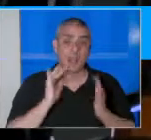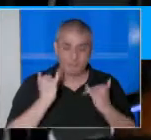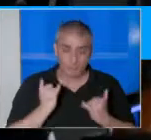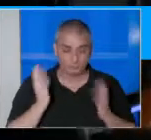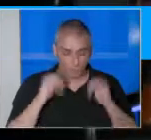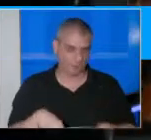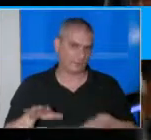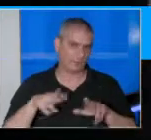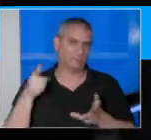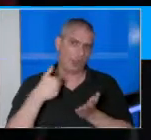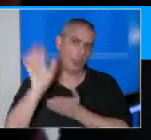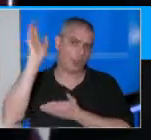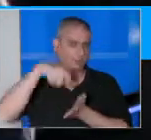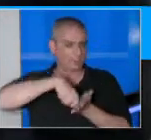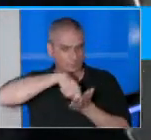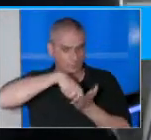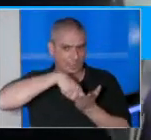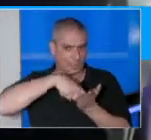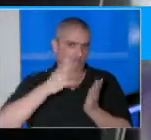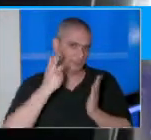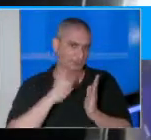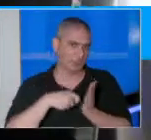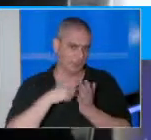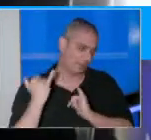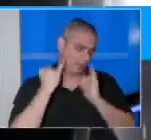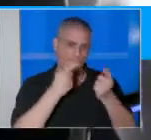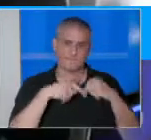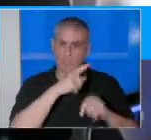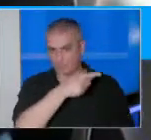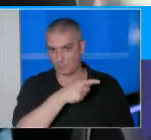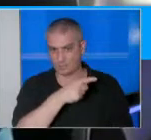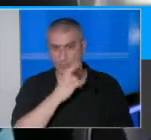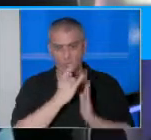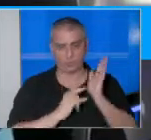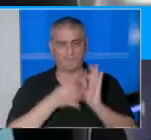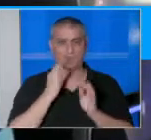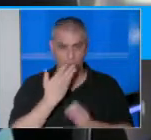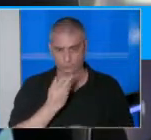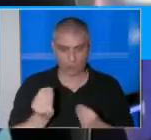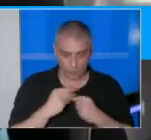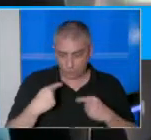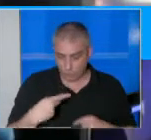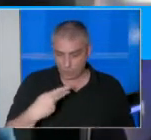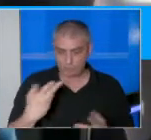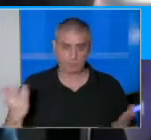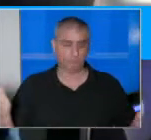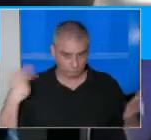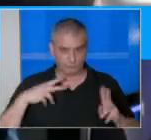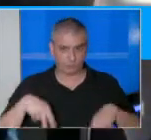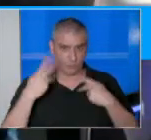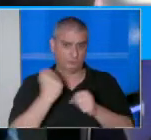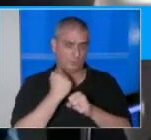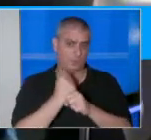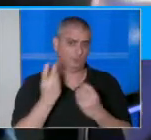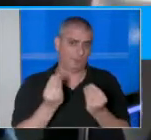זה היה נופל, הממשלה הייתה הולכת, מתקנת את הדברים שצריכים לתקן, ומביאה את זה לוועדת חוקה, חוק ומשפט, עוד יום, עוד יומיים, והיינו חוזרים לעשות